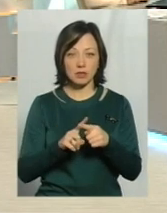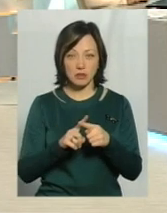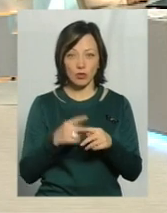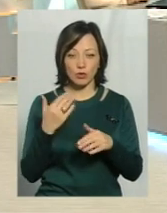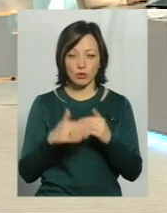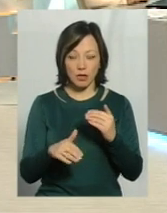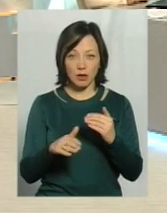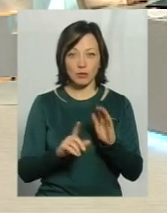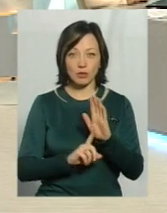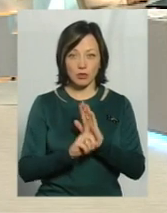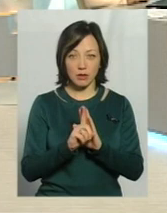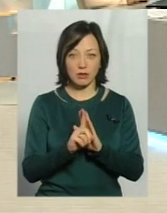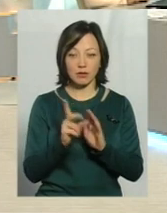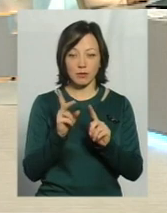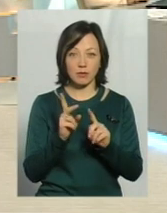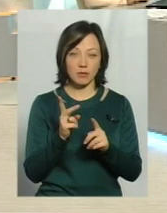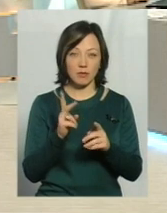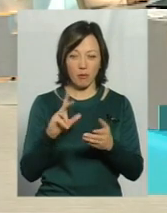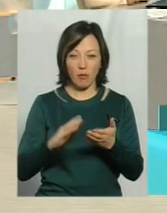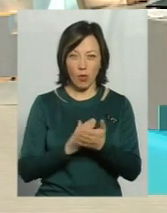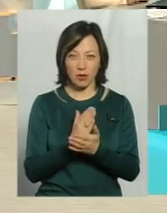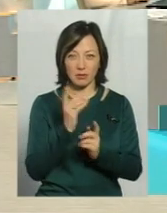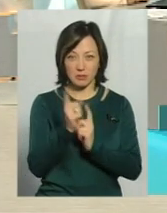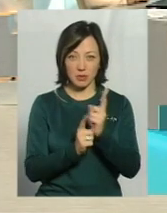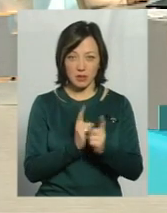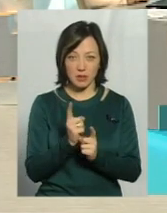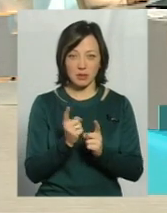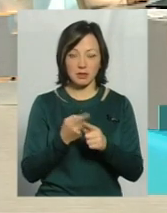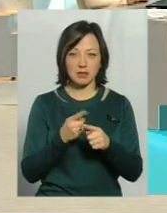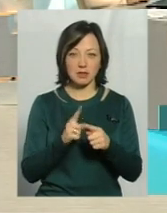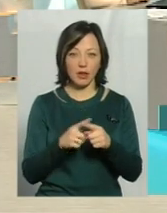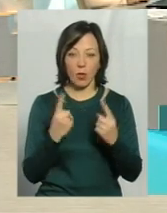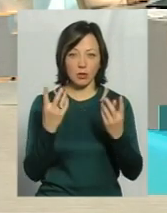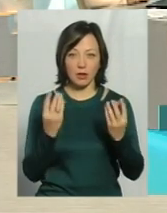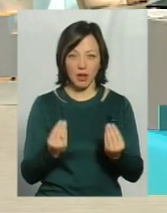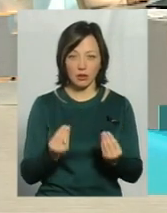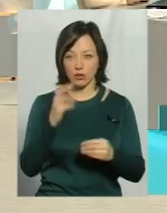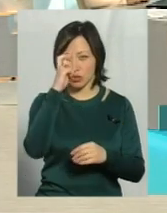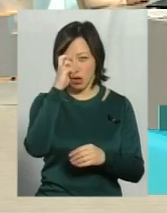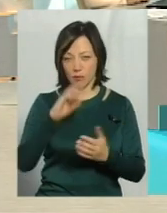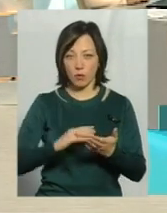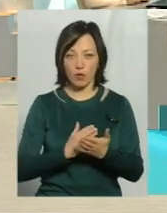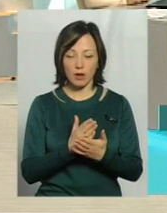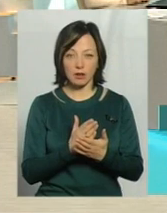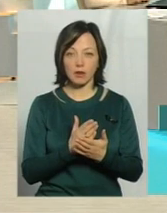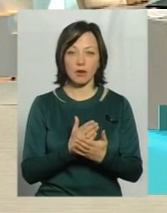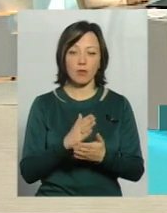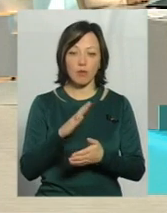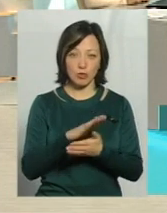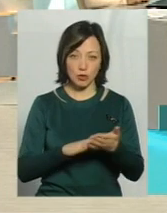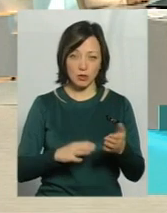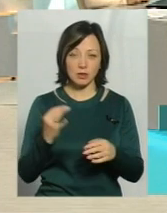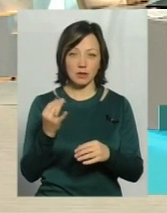політика, і вона вроді би виглядала як не одноденною, а така вже державна політика. Да, вони були